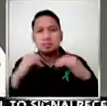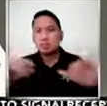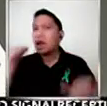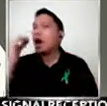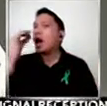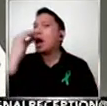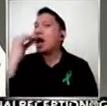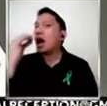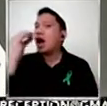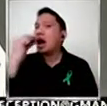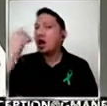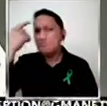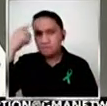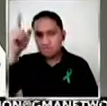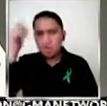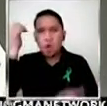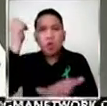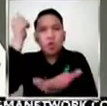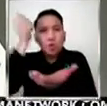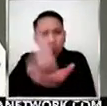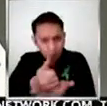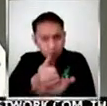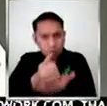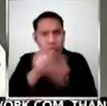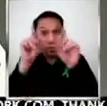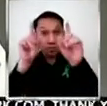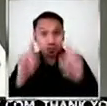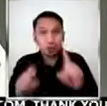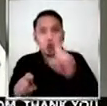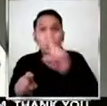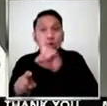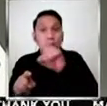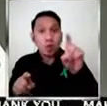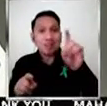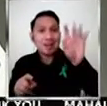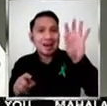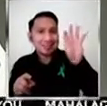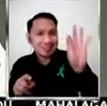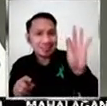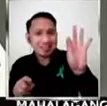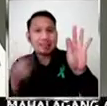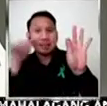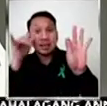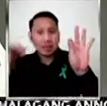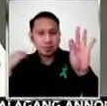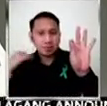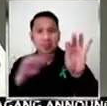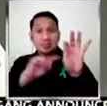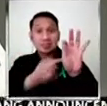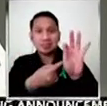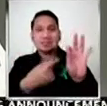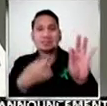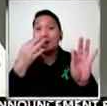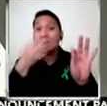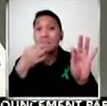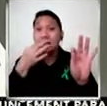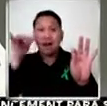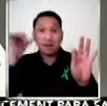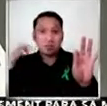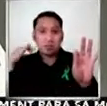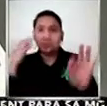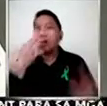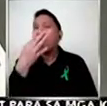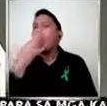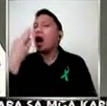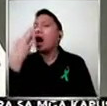test. Okay? So ito pong 109 na ito, sinisimula na kahapon po, nag-swab na po tayo. Tapos ilan po sa mga ito, inadmit